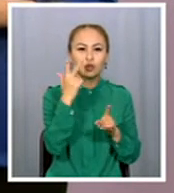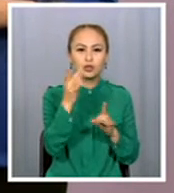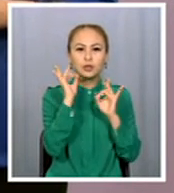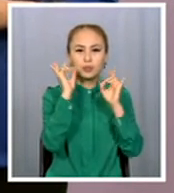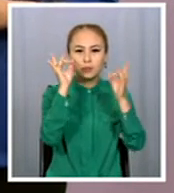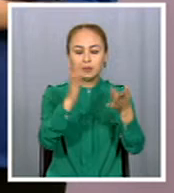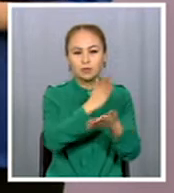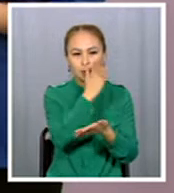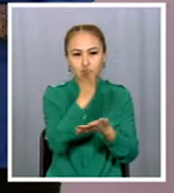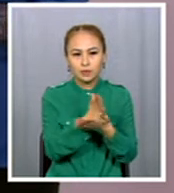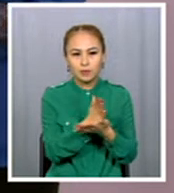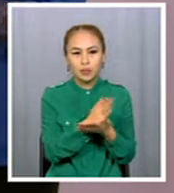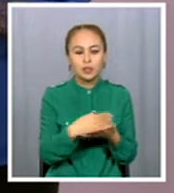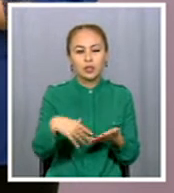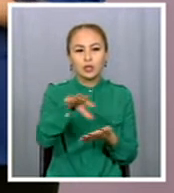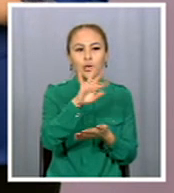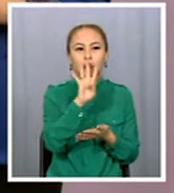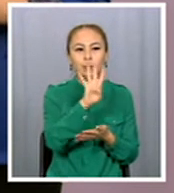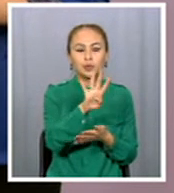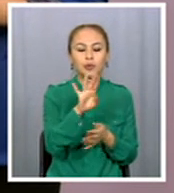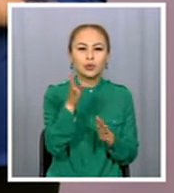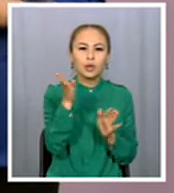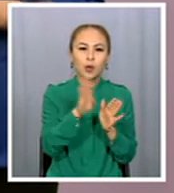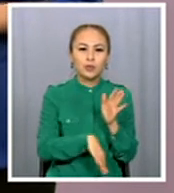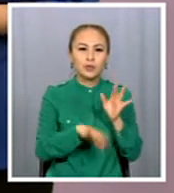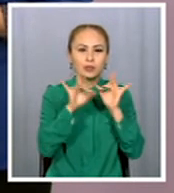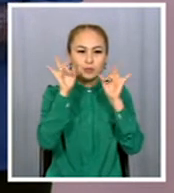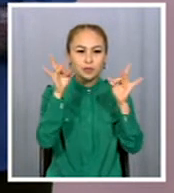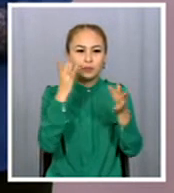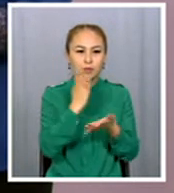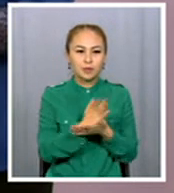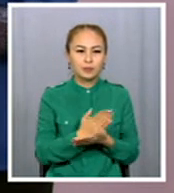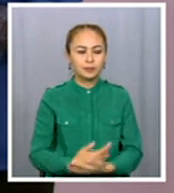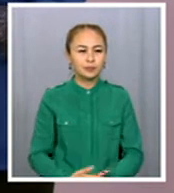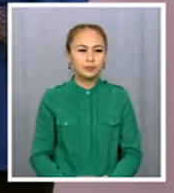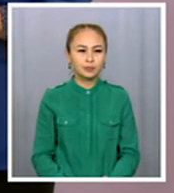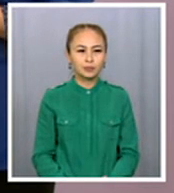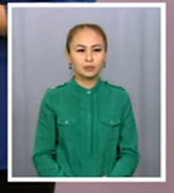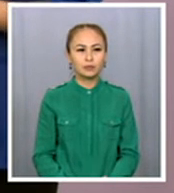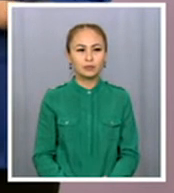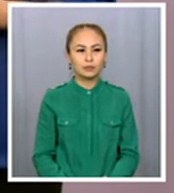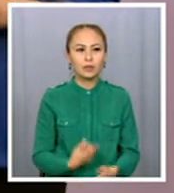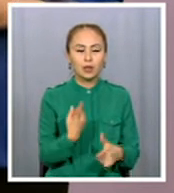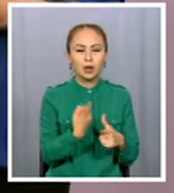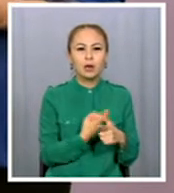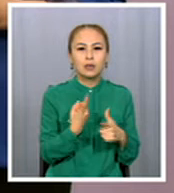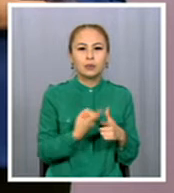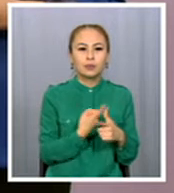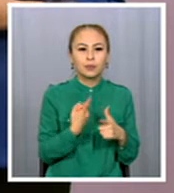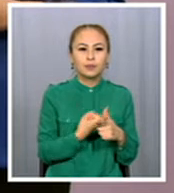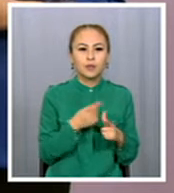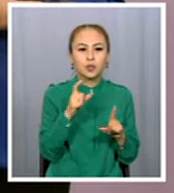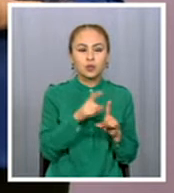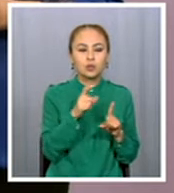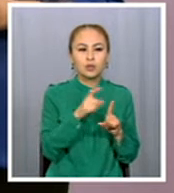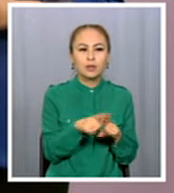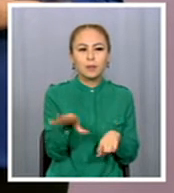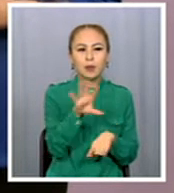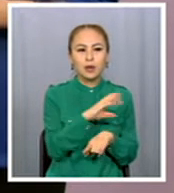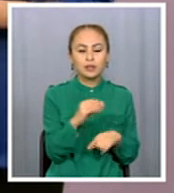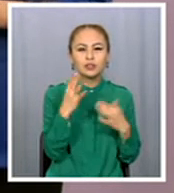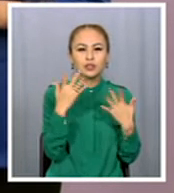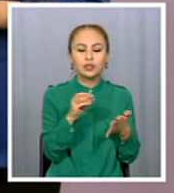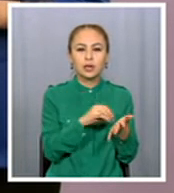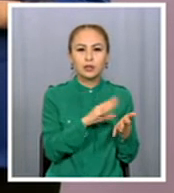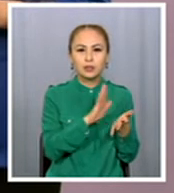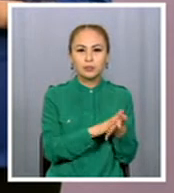бар, және 4 дауыссыз дыбыс бар. Келесі. Картоп. Сөзде барлығы неше әріп, неше дыбыс